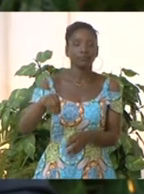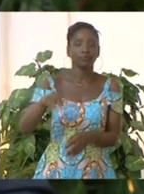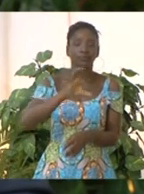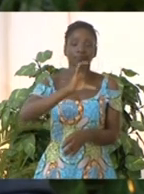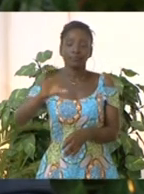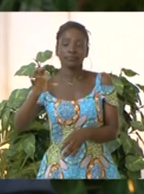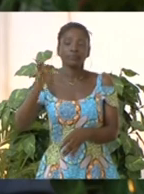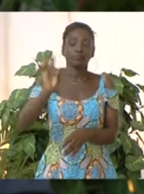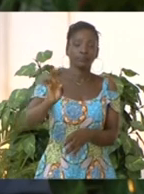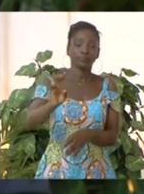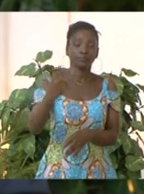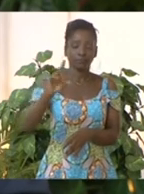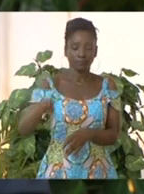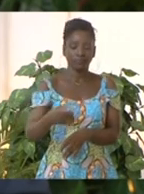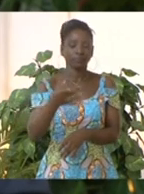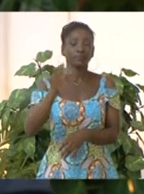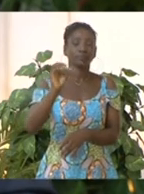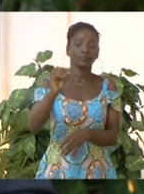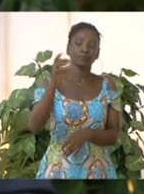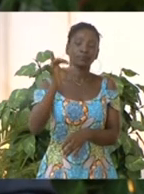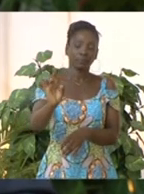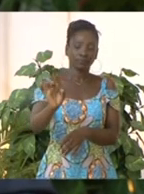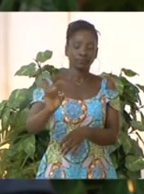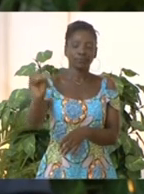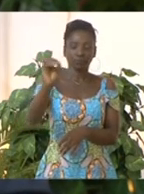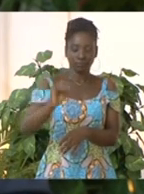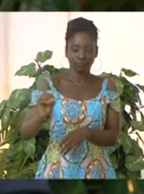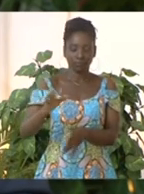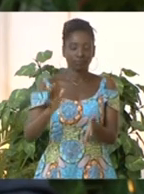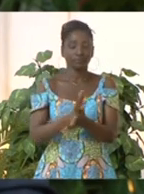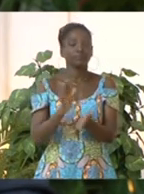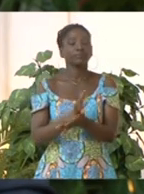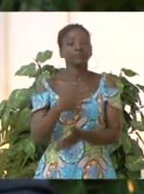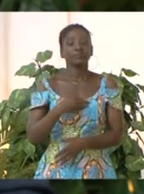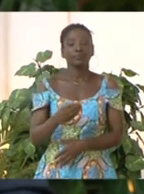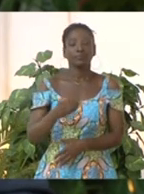soit 2,08%. Bulletin blanc,